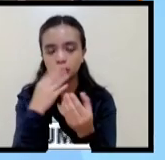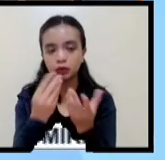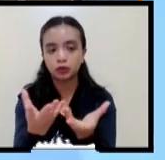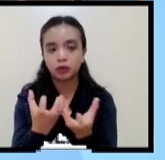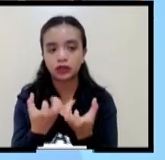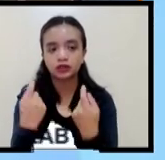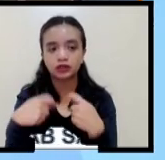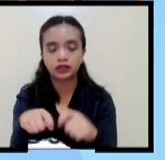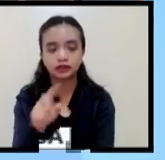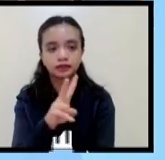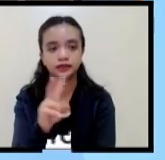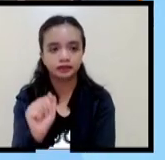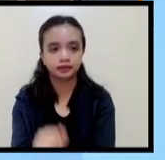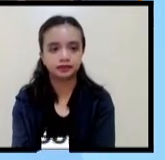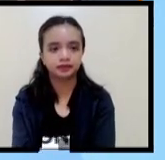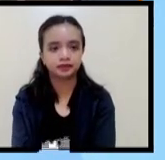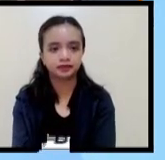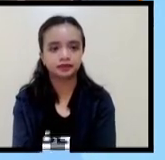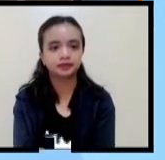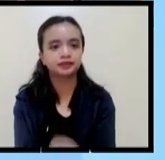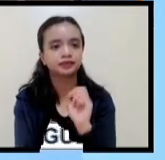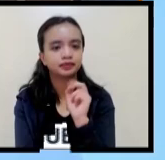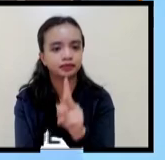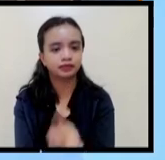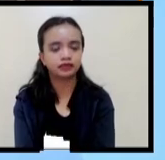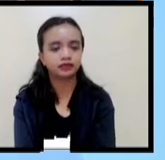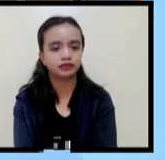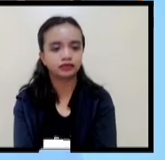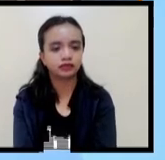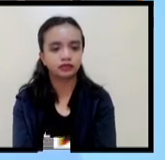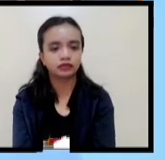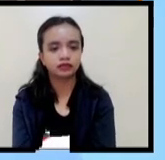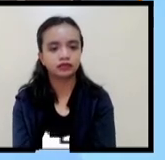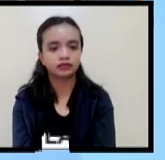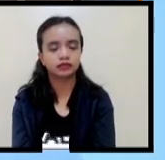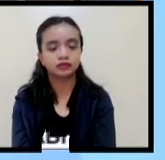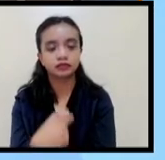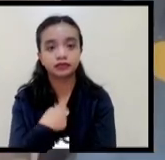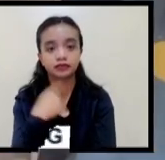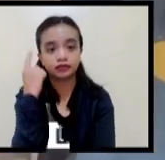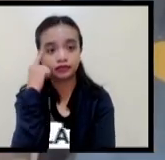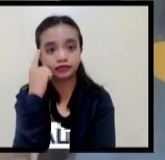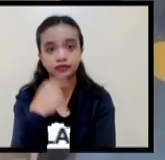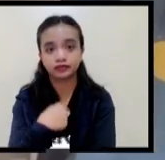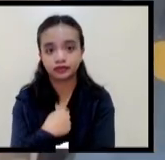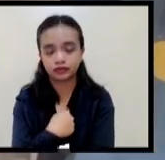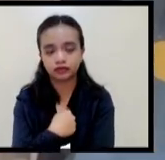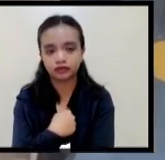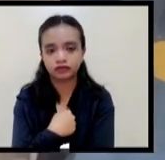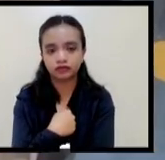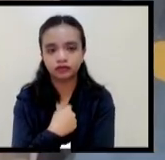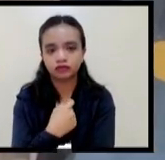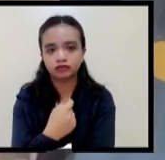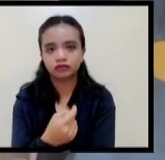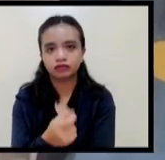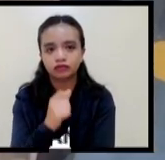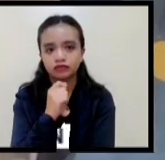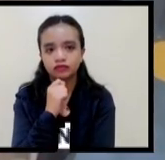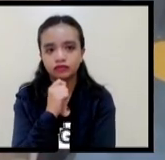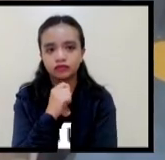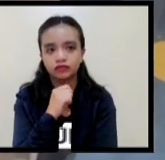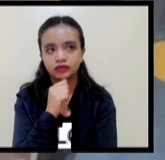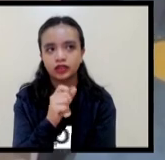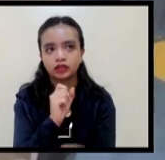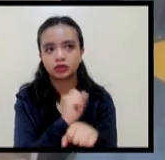assistant? Okay po. So I guess, personally ako, since instead of